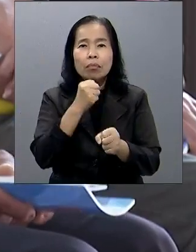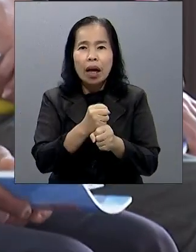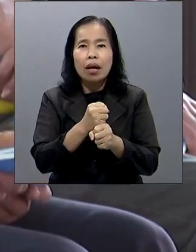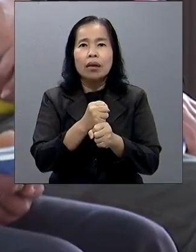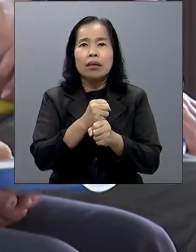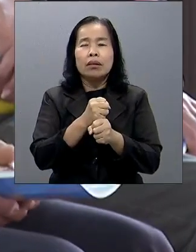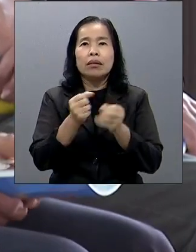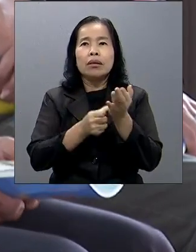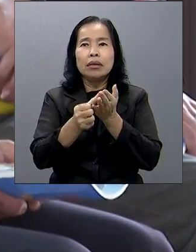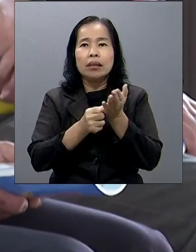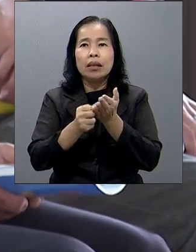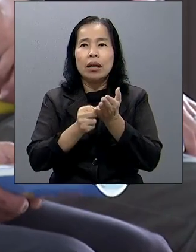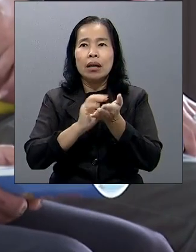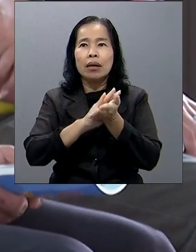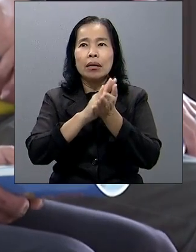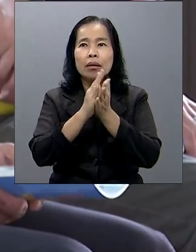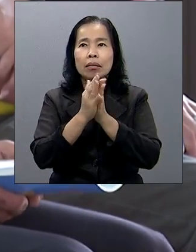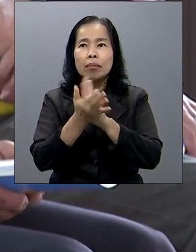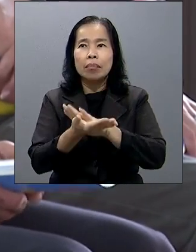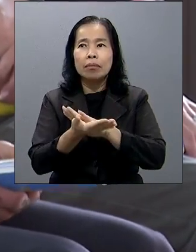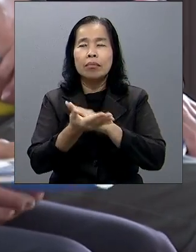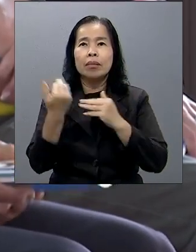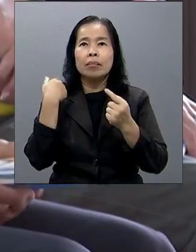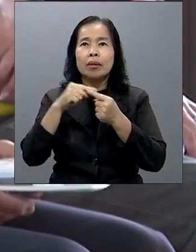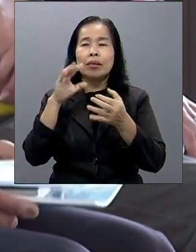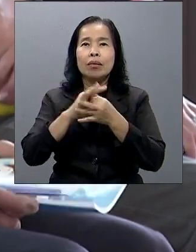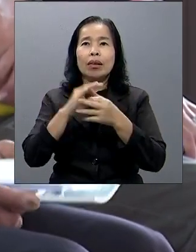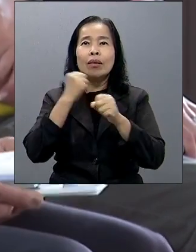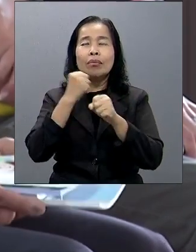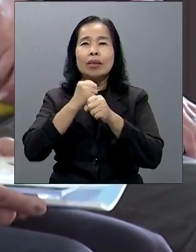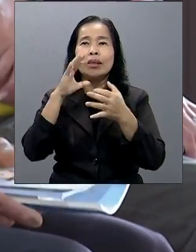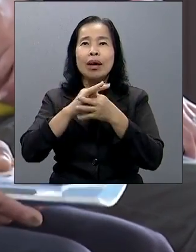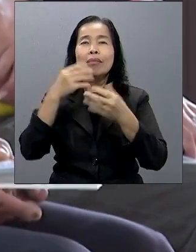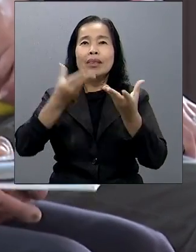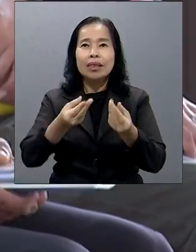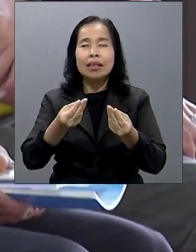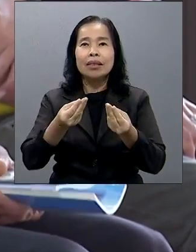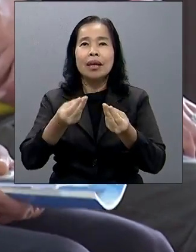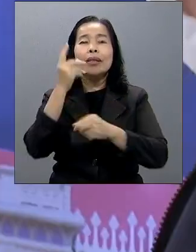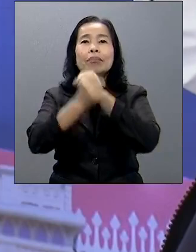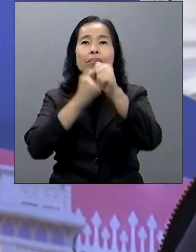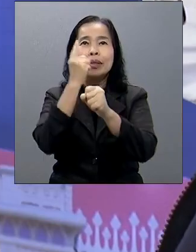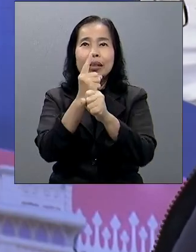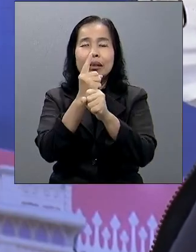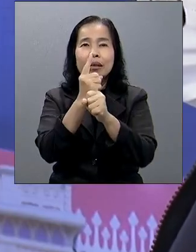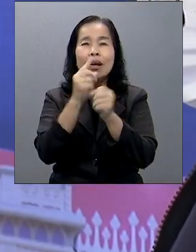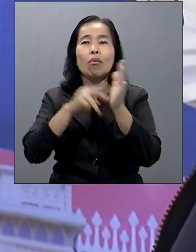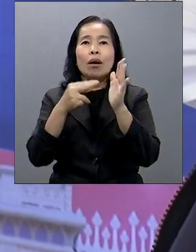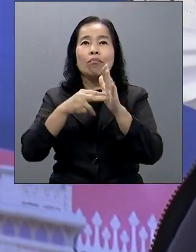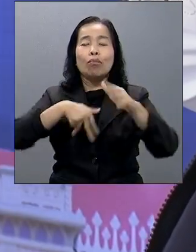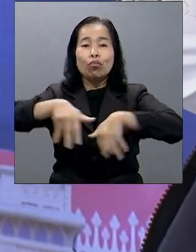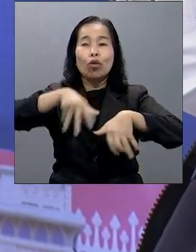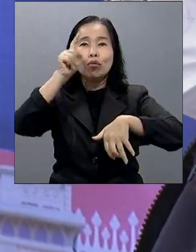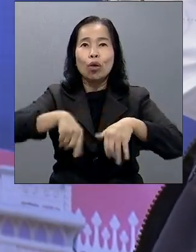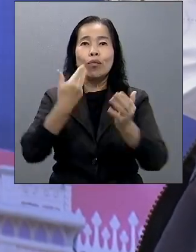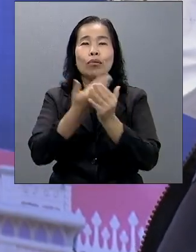าก็ติดขัดนะคะคือถ้าไม่ได้รับการอนุญาตใช้พื้นที่ใน1ปีท้องถิ่นก็ต้องโอนงบประมาณคืนไป